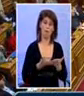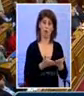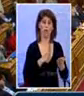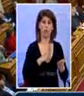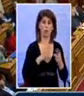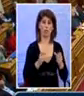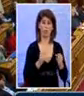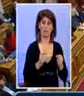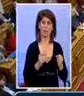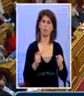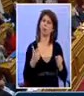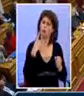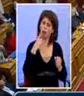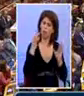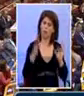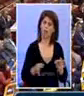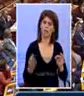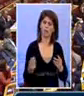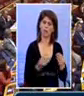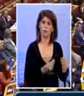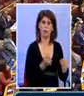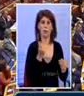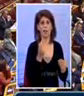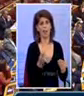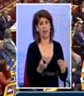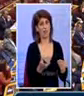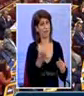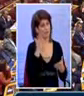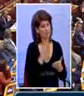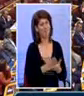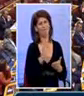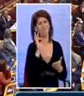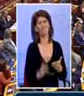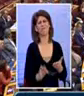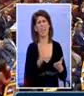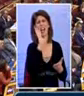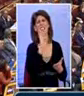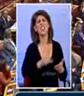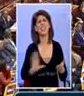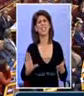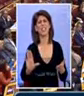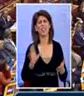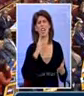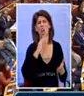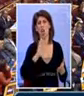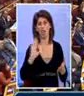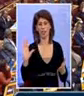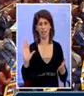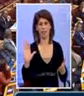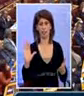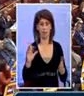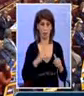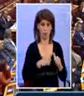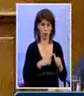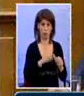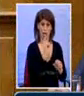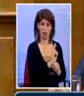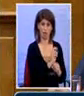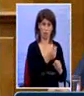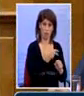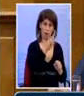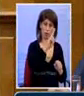τι ακριβώς αφήσατε. Τα νούμερα είναι αμήλικτα. Πέραν του ότι αφήσατε πλεόνασμα με ένα